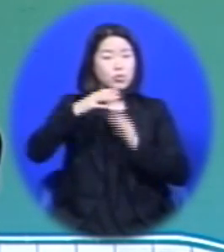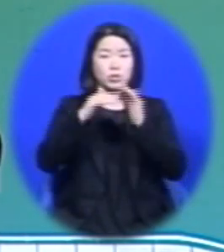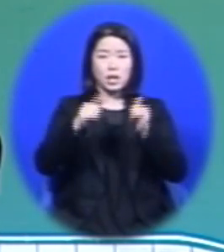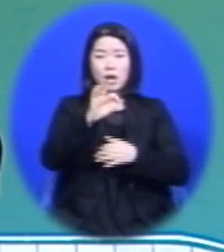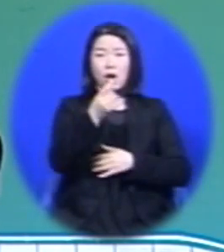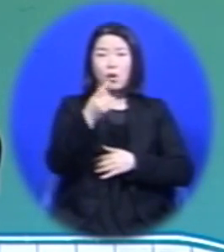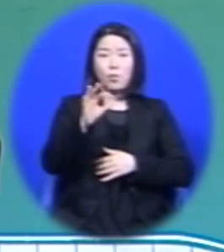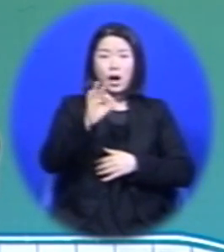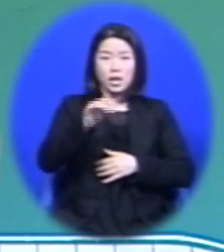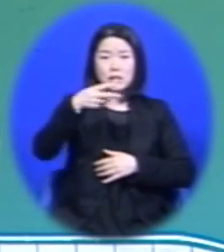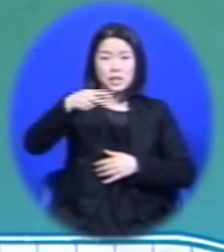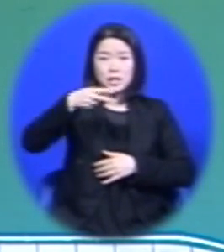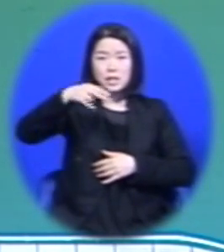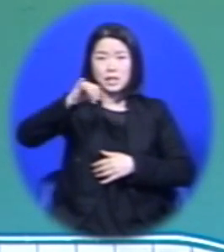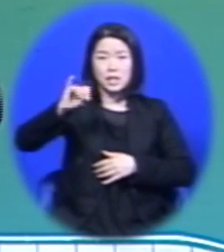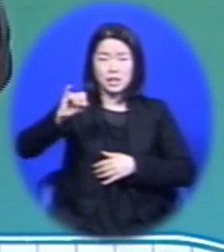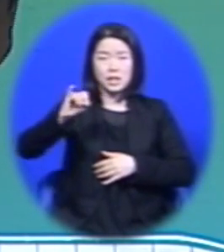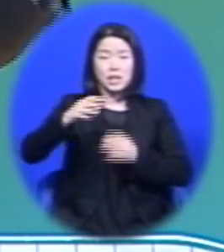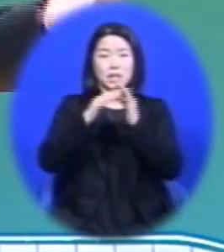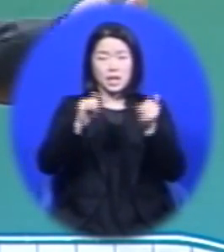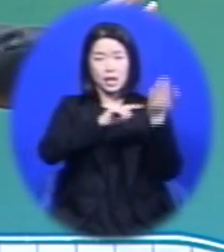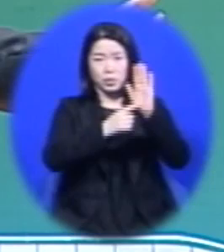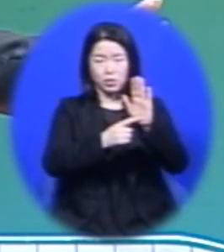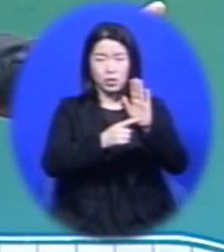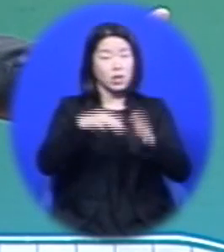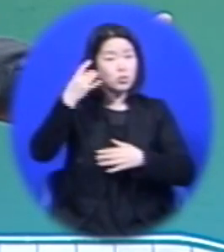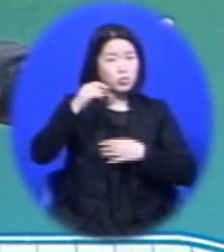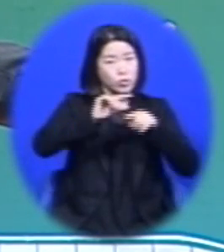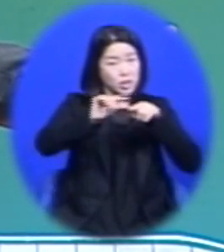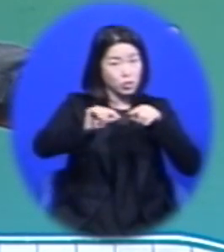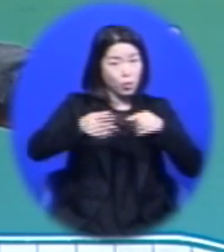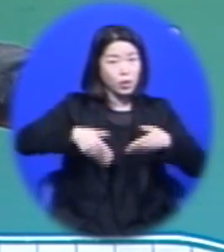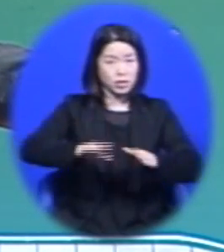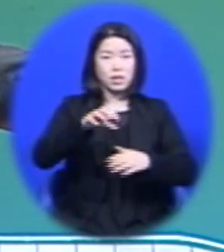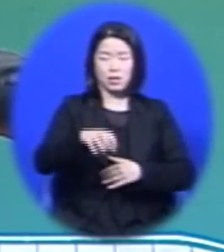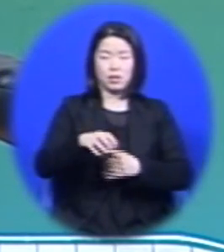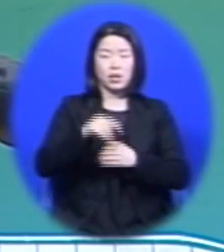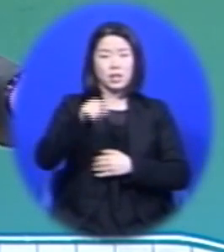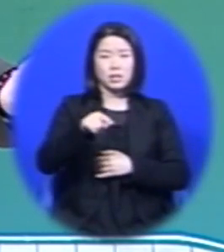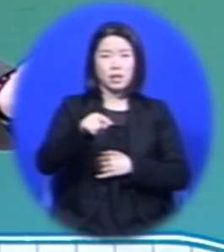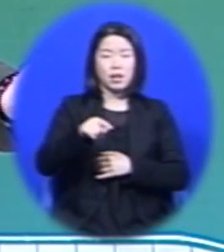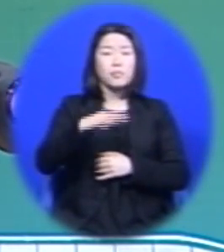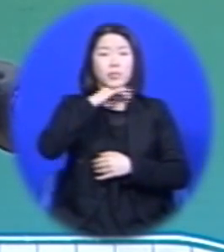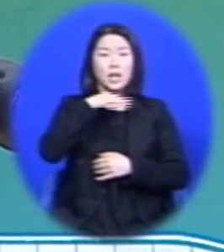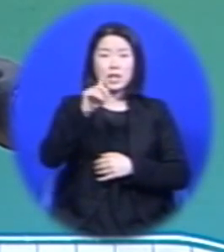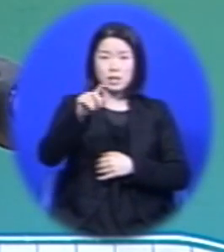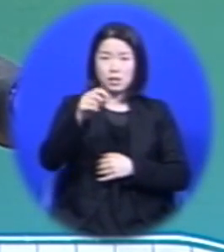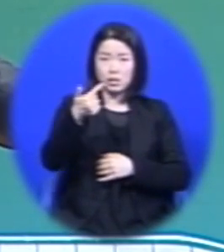분의 이야기가 나옵니다. 그는 중국의 시골 출신인데 그가 16살